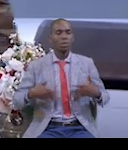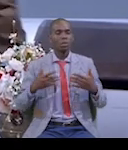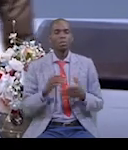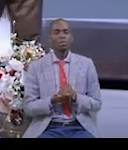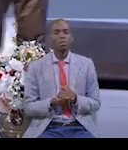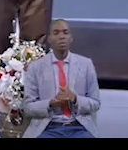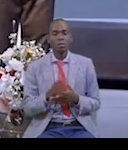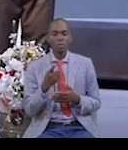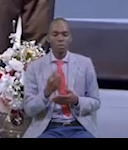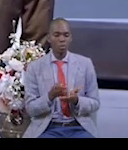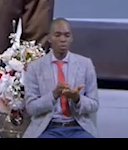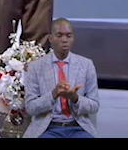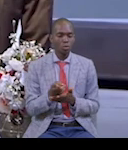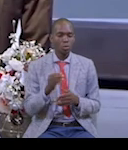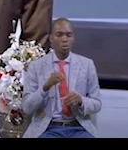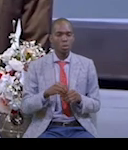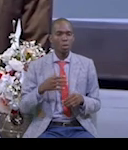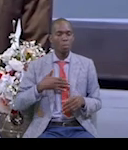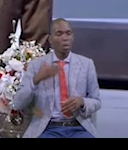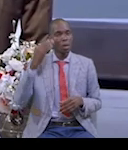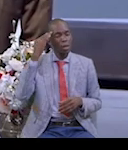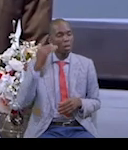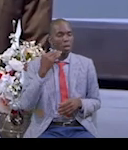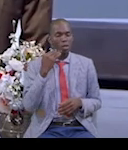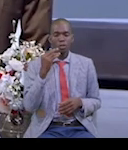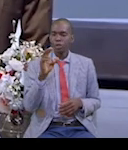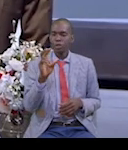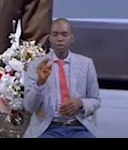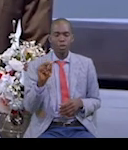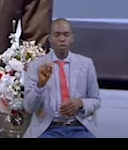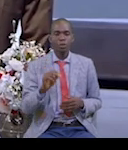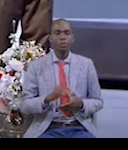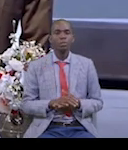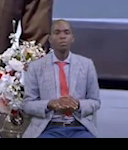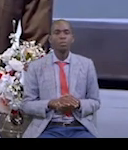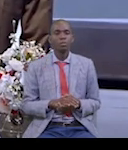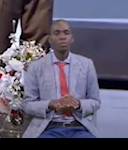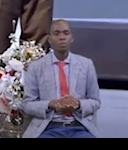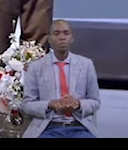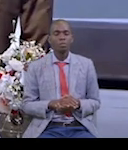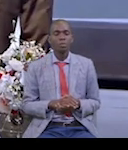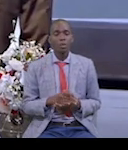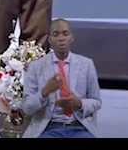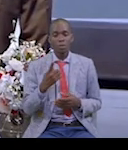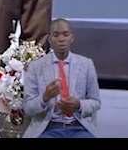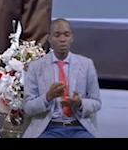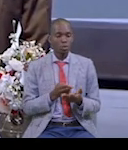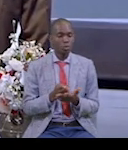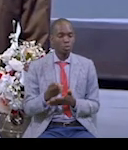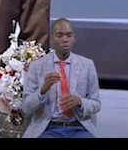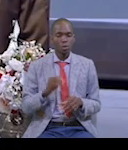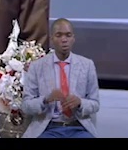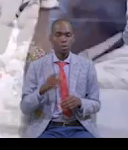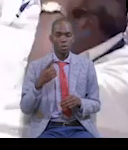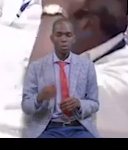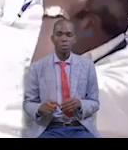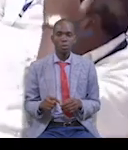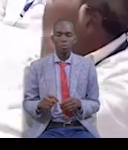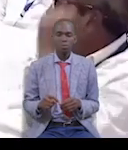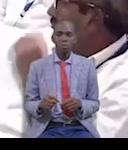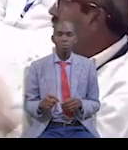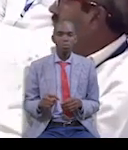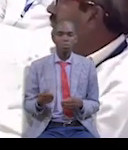The truth in my head, no. నా హృదయములో నా మనసులో ఉన్న సత్యమా కాదు. The truth in my memory, no.